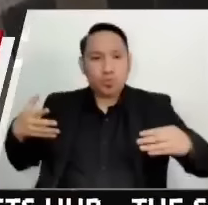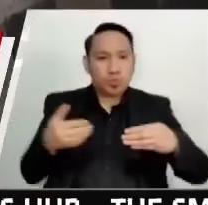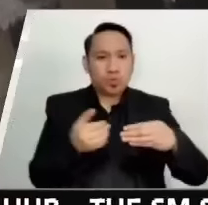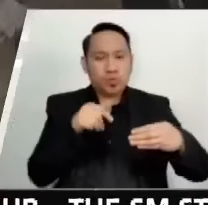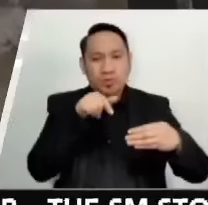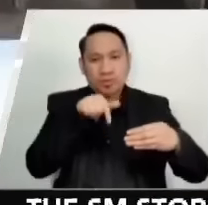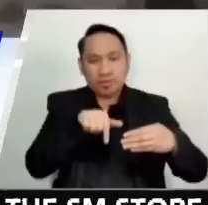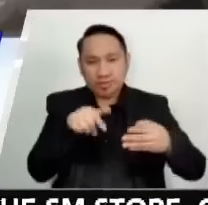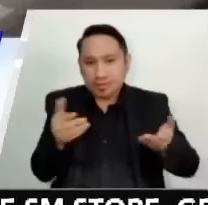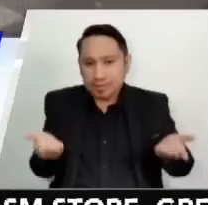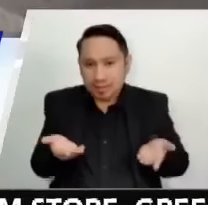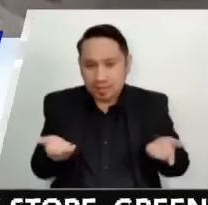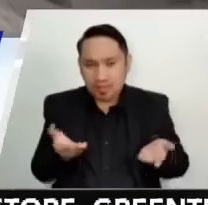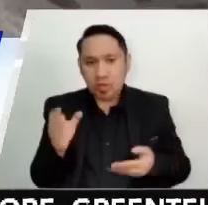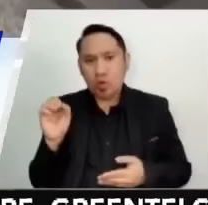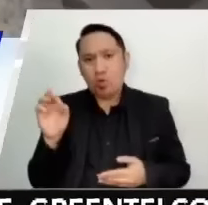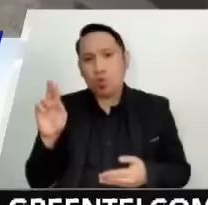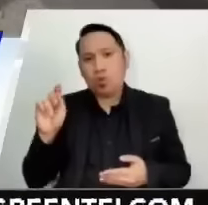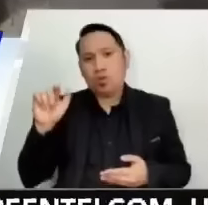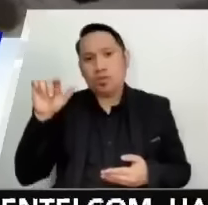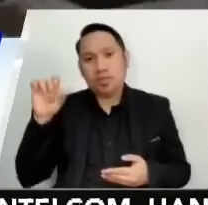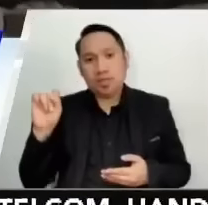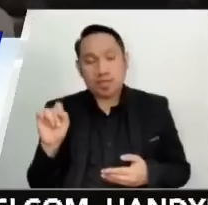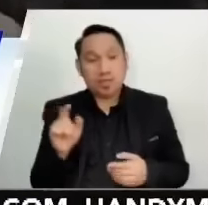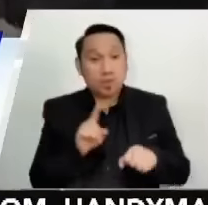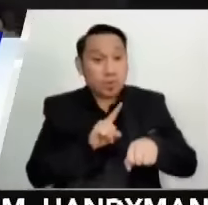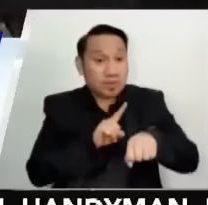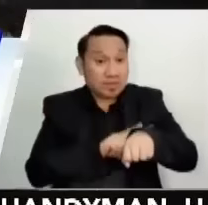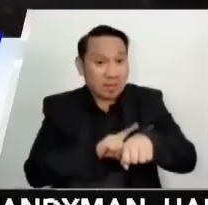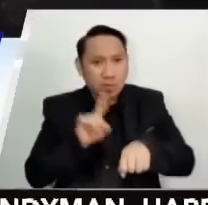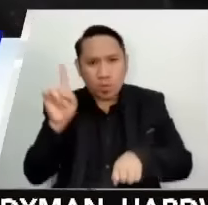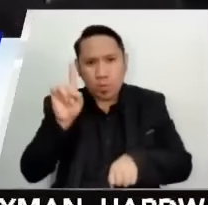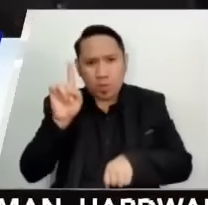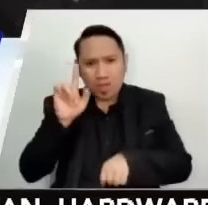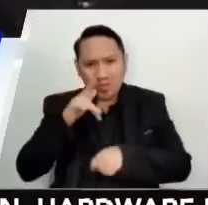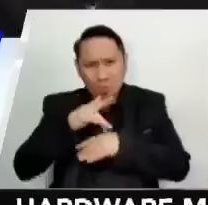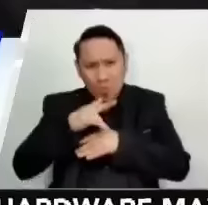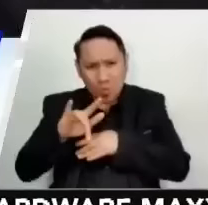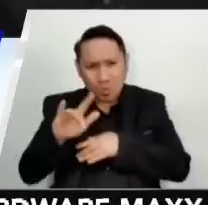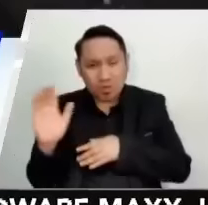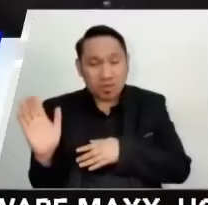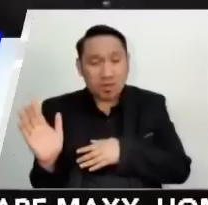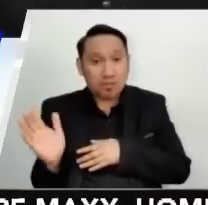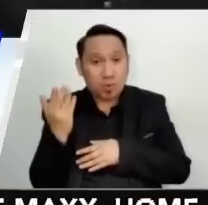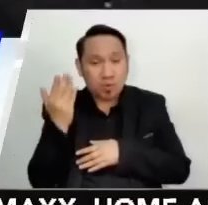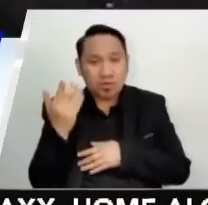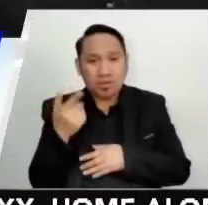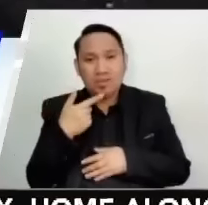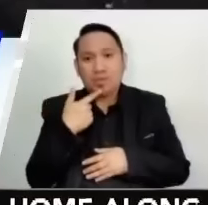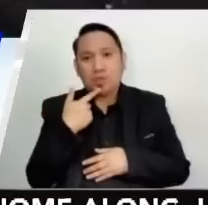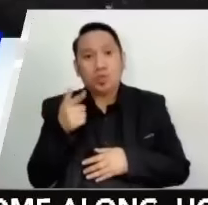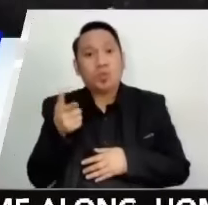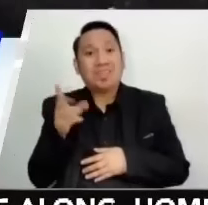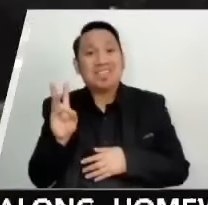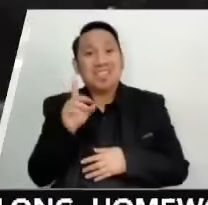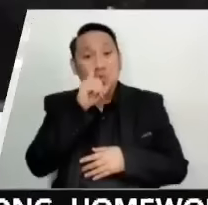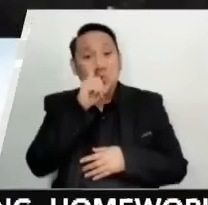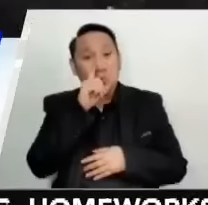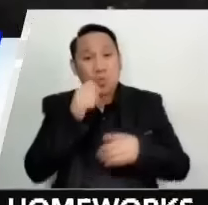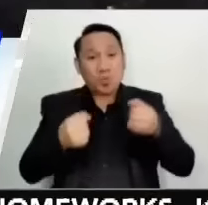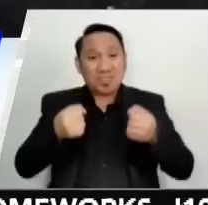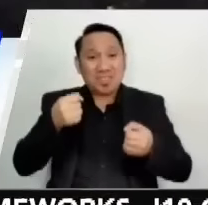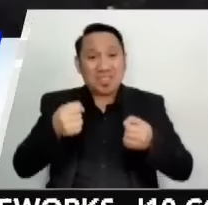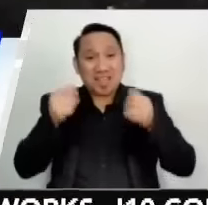Ortigas flyover pasado alauna ng madaling araw. Ayon sa 26 anyos na driver, nawalan siya ng preno kaya bumangga sa